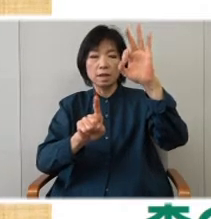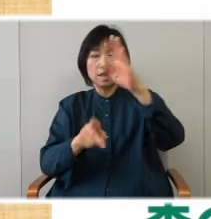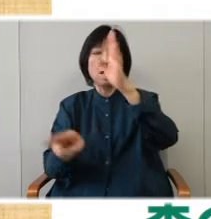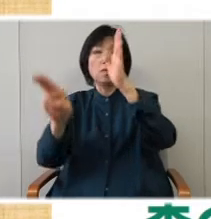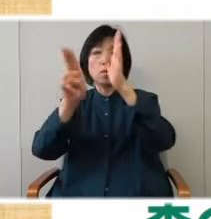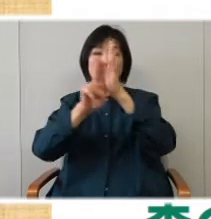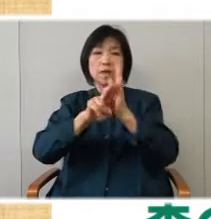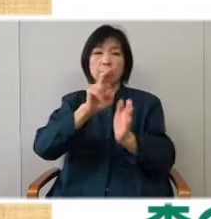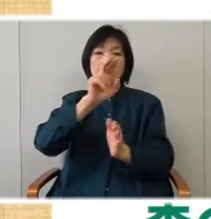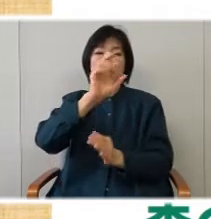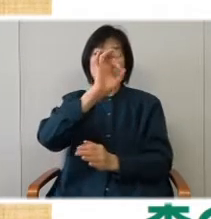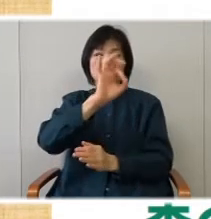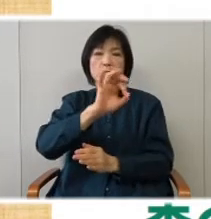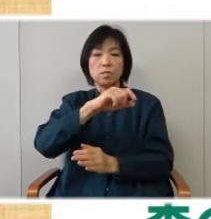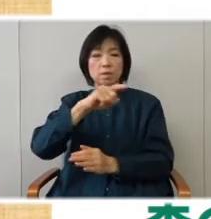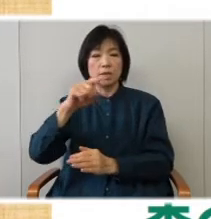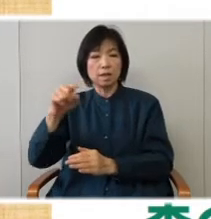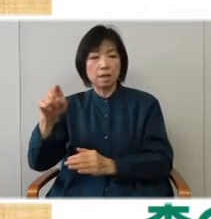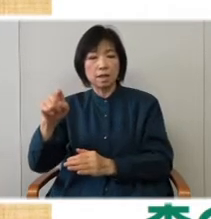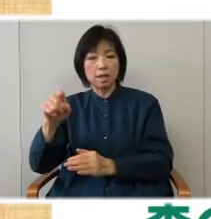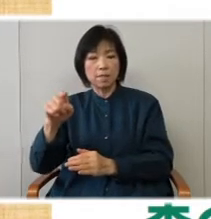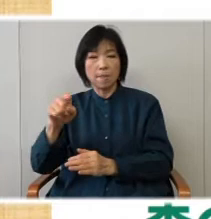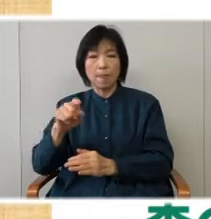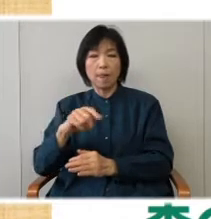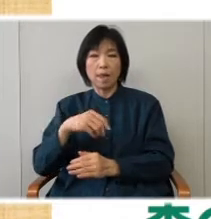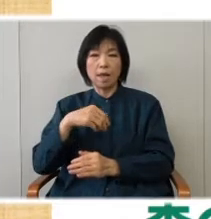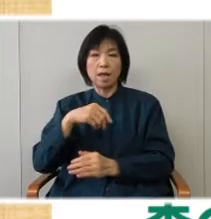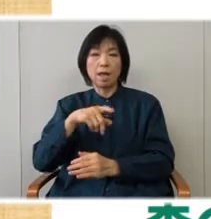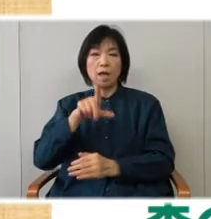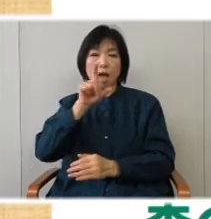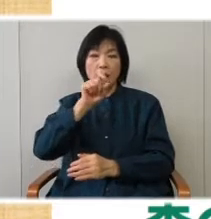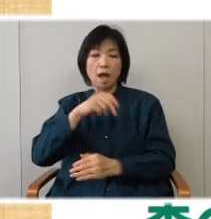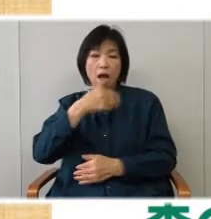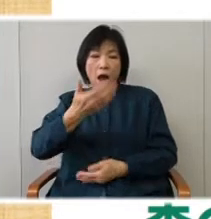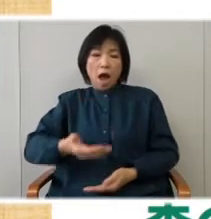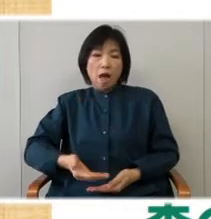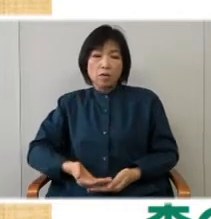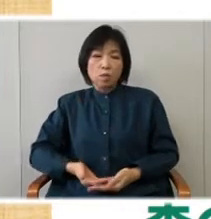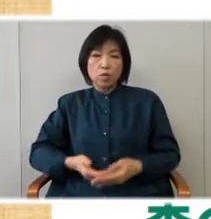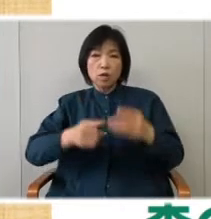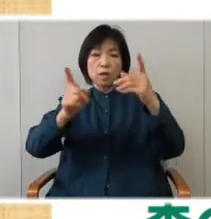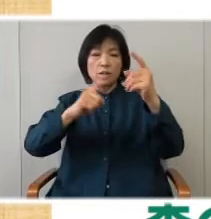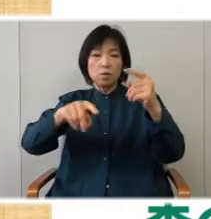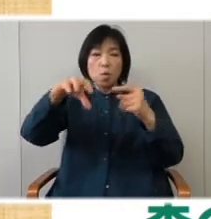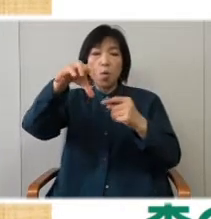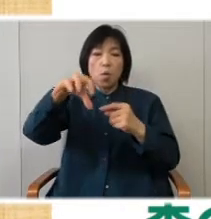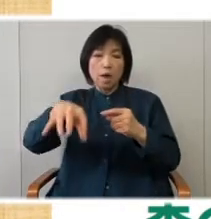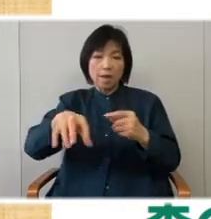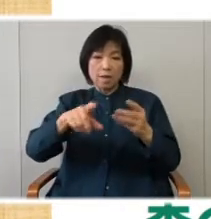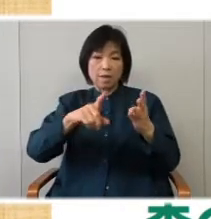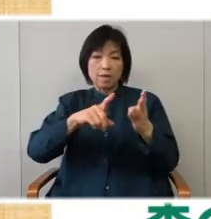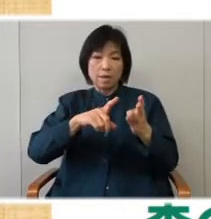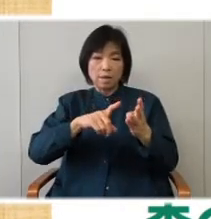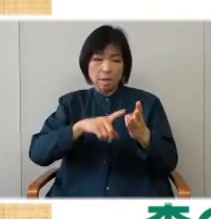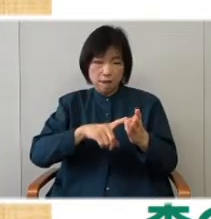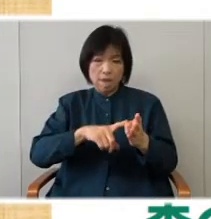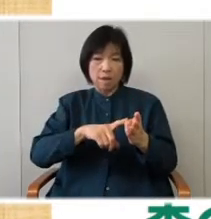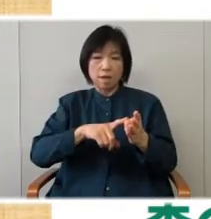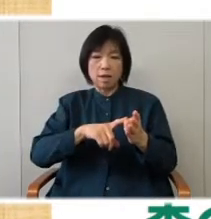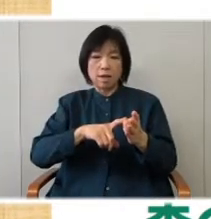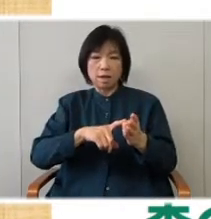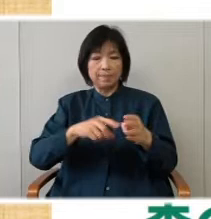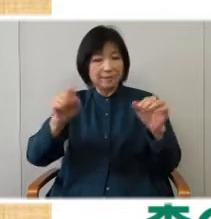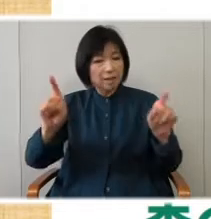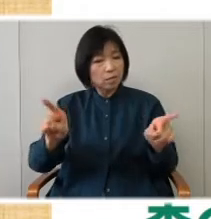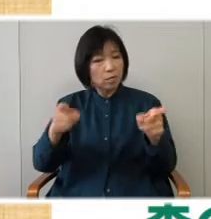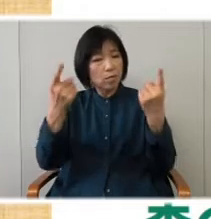10時から、まあ、鳩吹公園において森のマッチングデーと それから秋の森マルシェ、これを同時